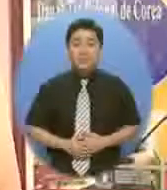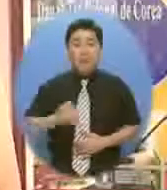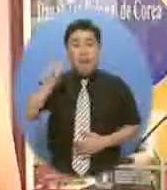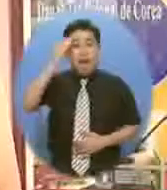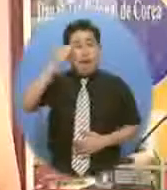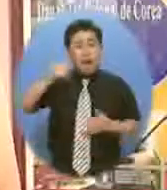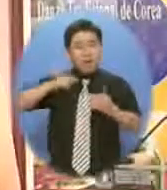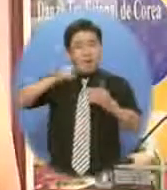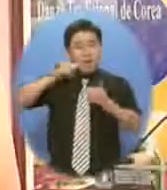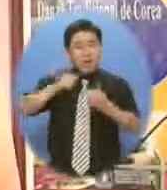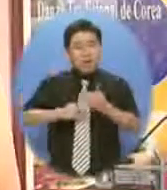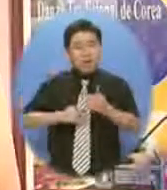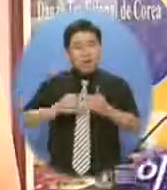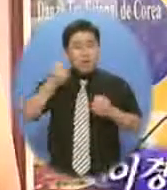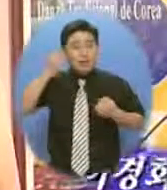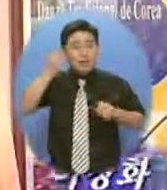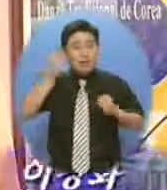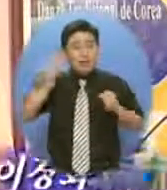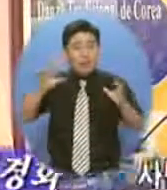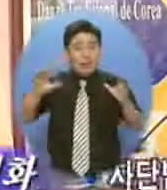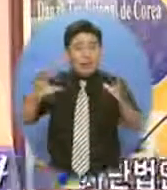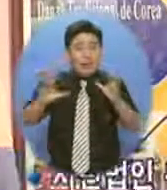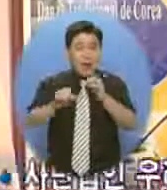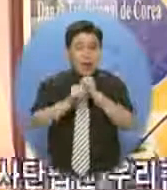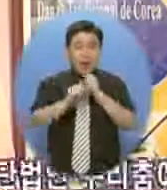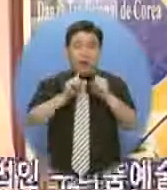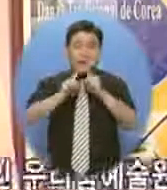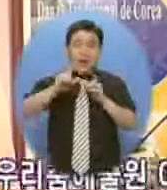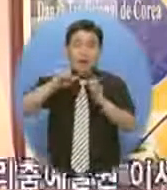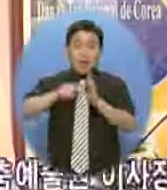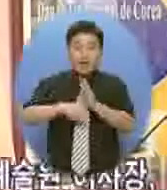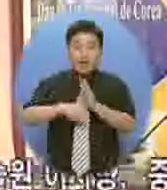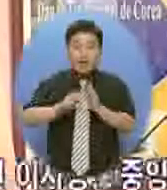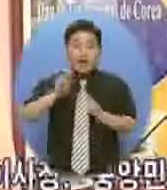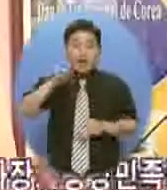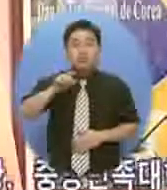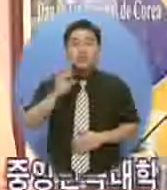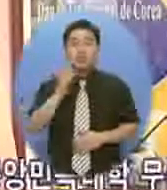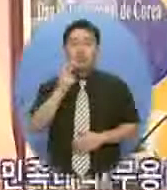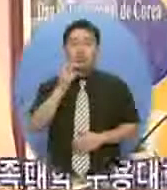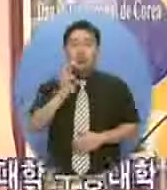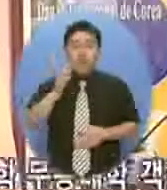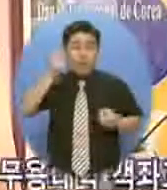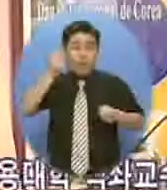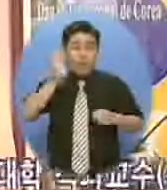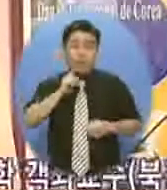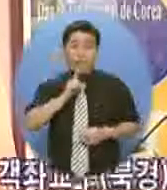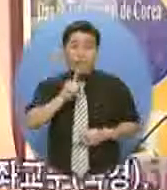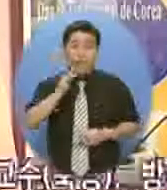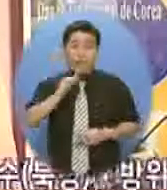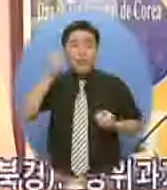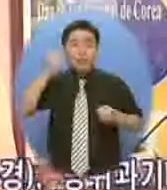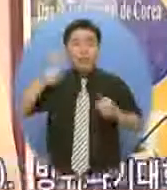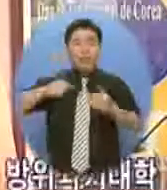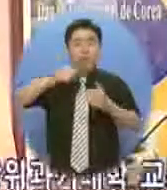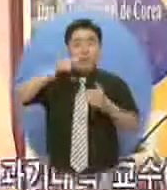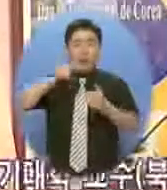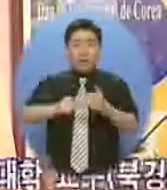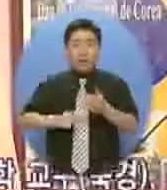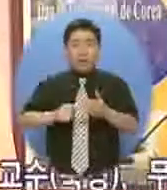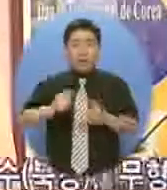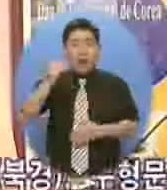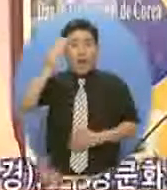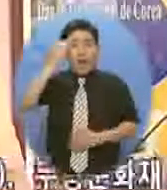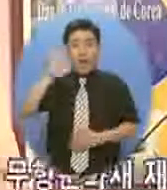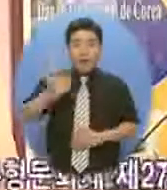우리나라에서 추고 있는 춤을 통틀어 얘기를 할 때는 무용이라고 하죠. 그 무용 속에는 우리 것이